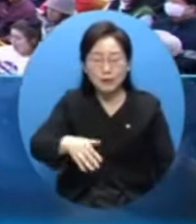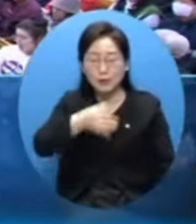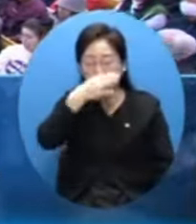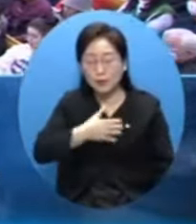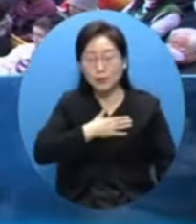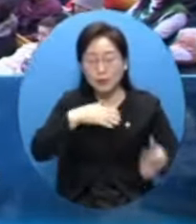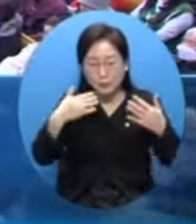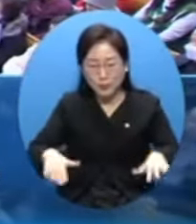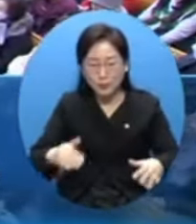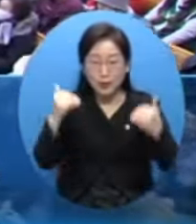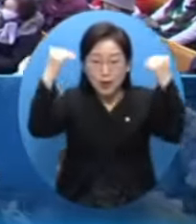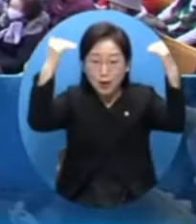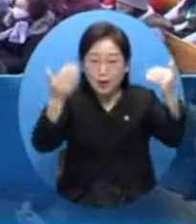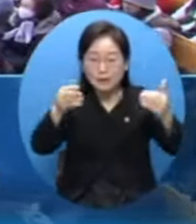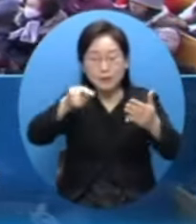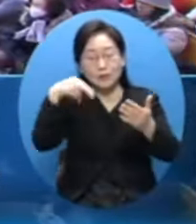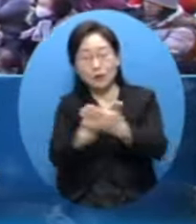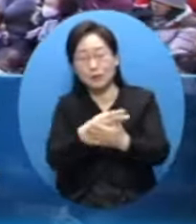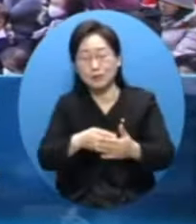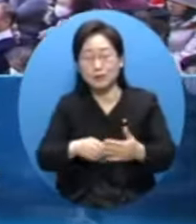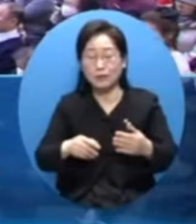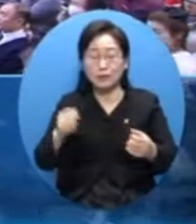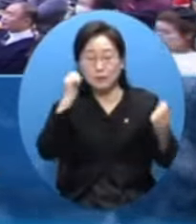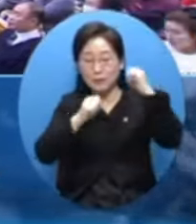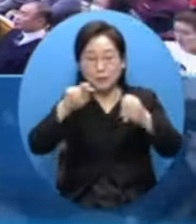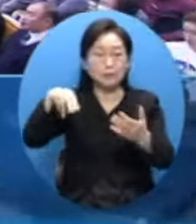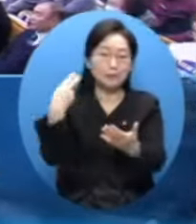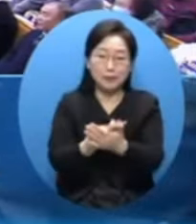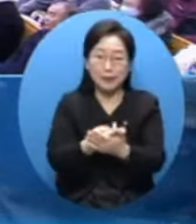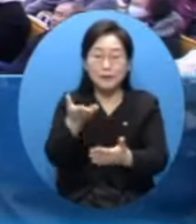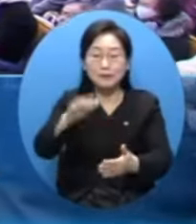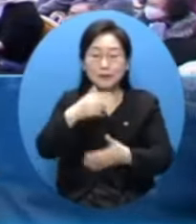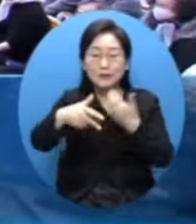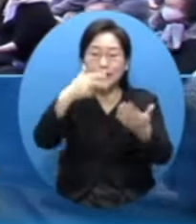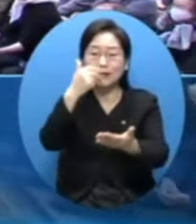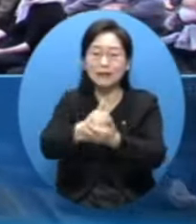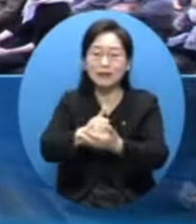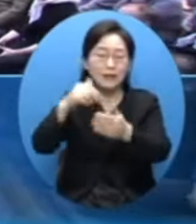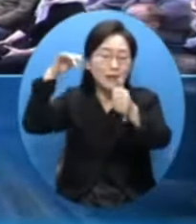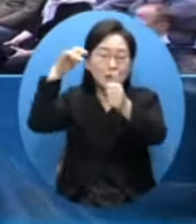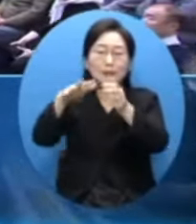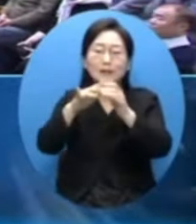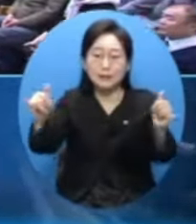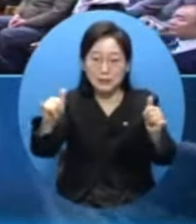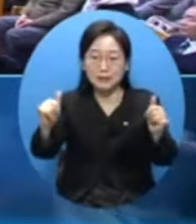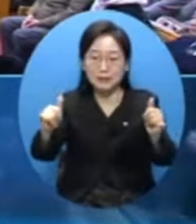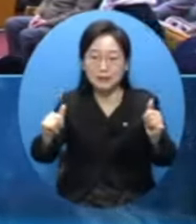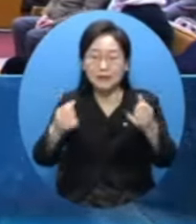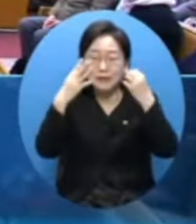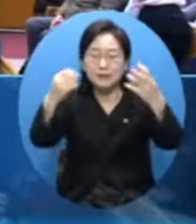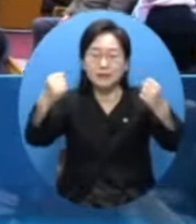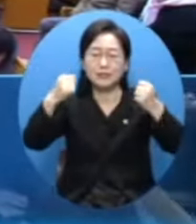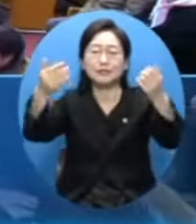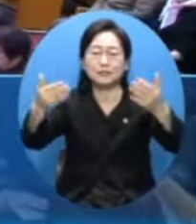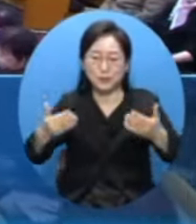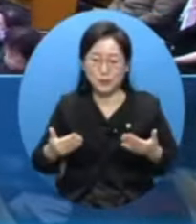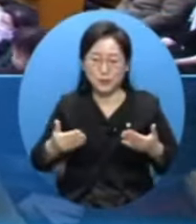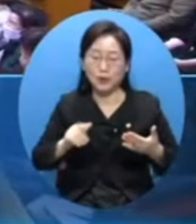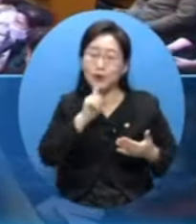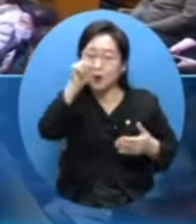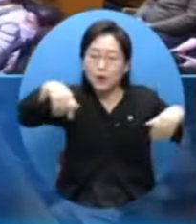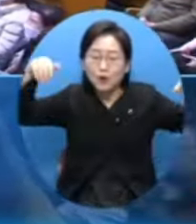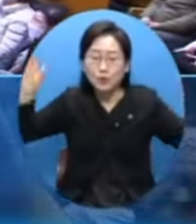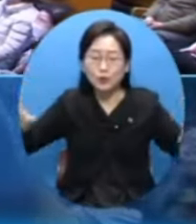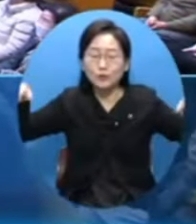곤비하며 장장이라도 넘어지며 쓰러지되 오직 여호와 야훼를 앙망하는 자는 새 힘을 얻으리니